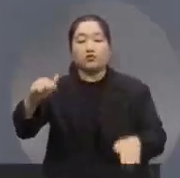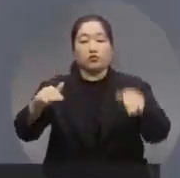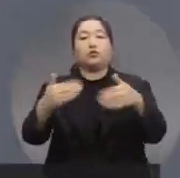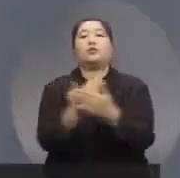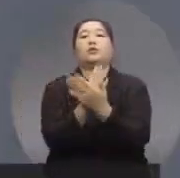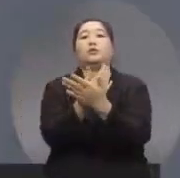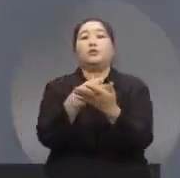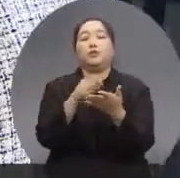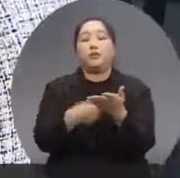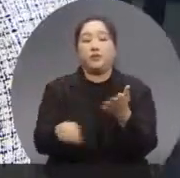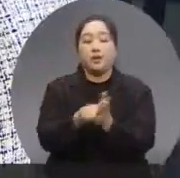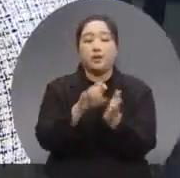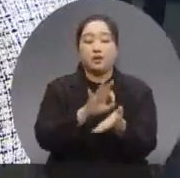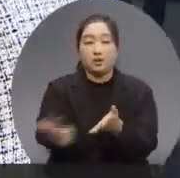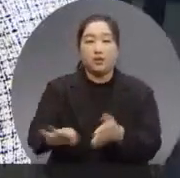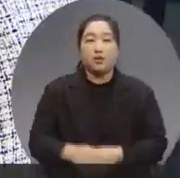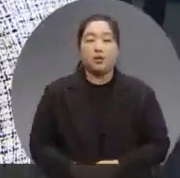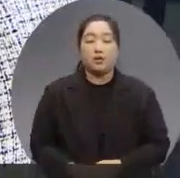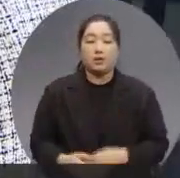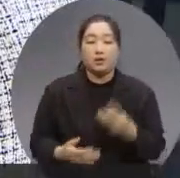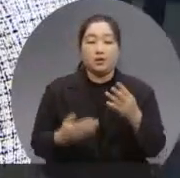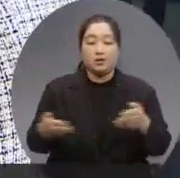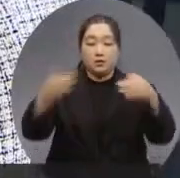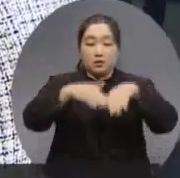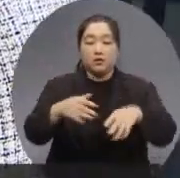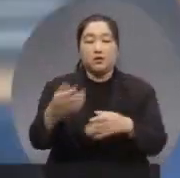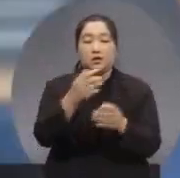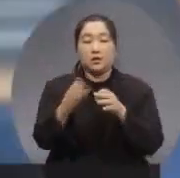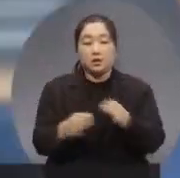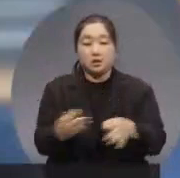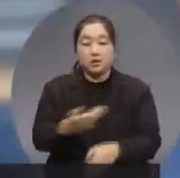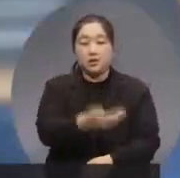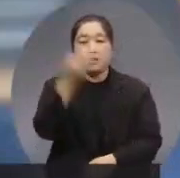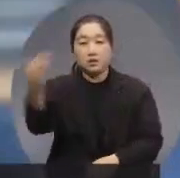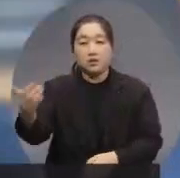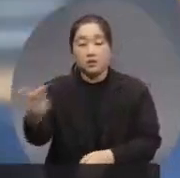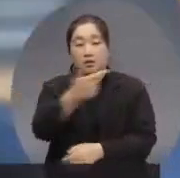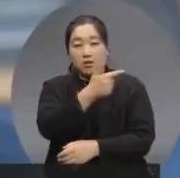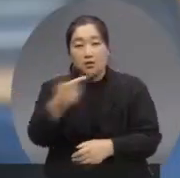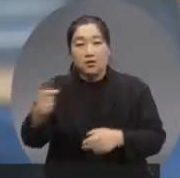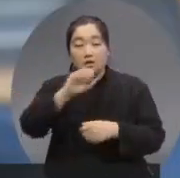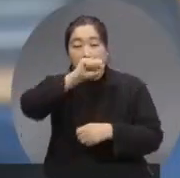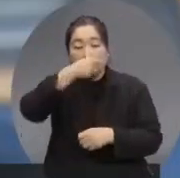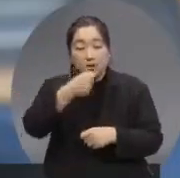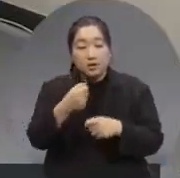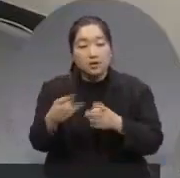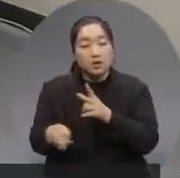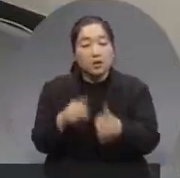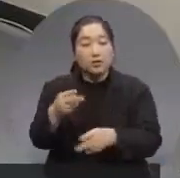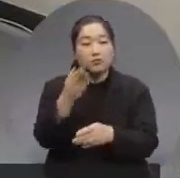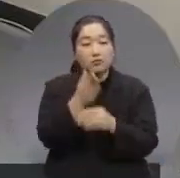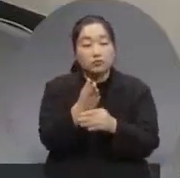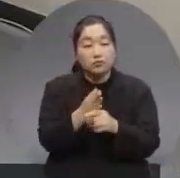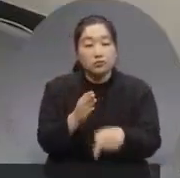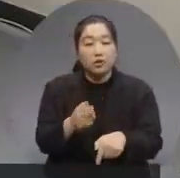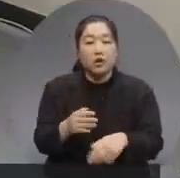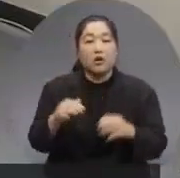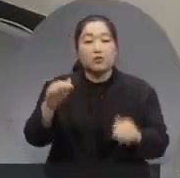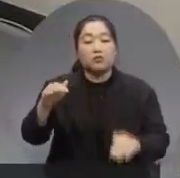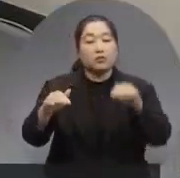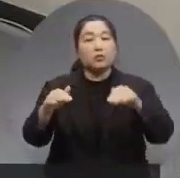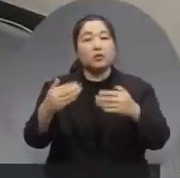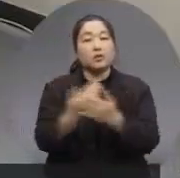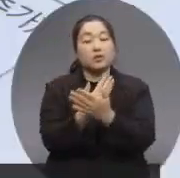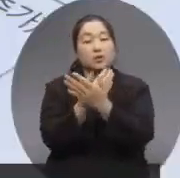쓰였습니다. 통합시청사 건립과 도매시장 이전 같은 대규모 예산 사업이 산적해 있다 보니 균형 발전 예산